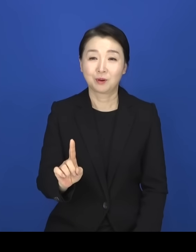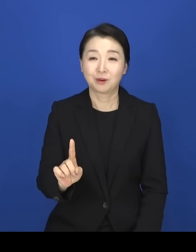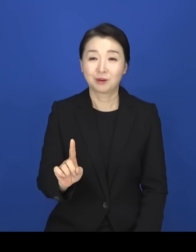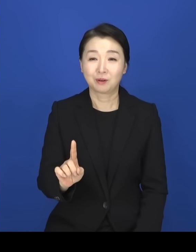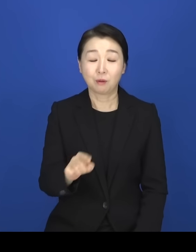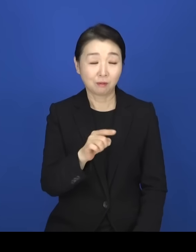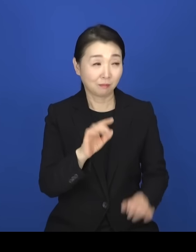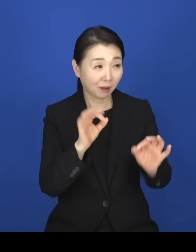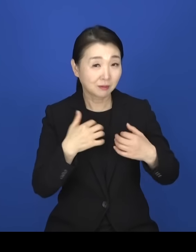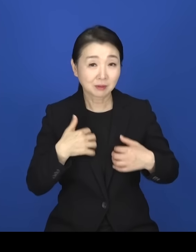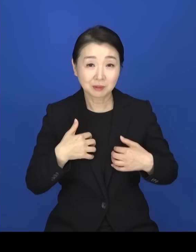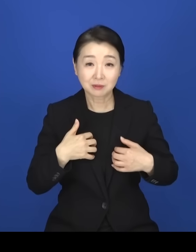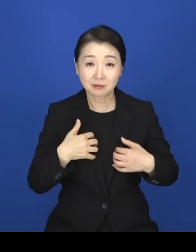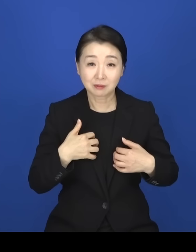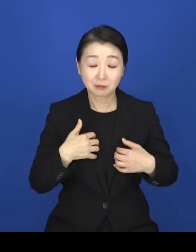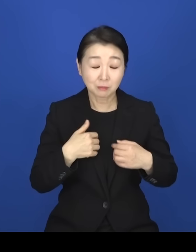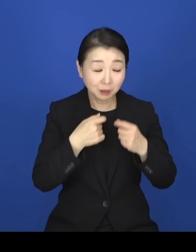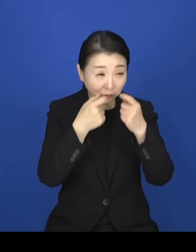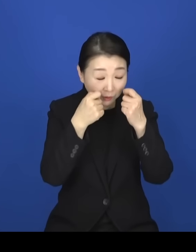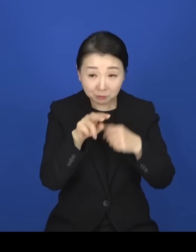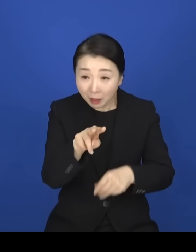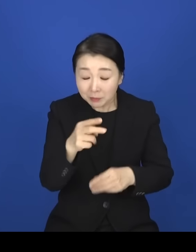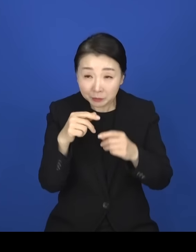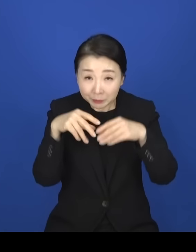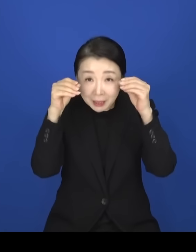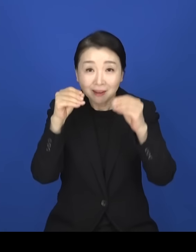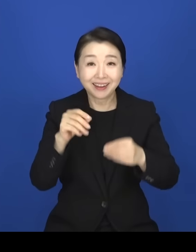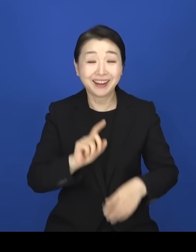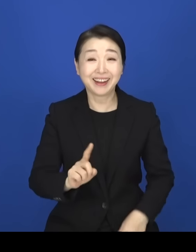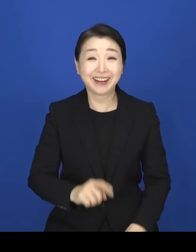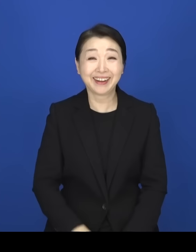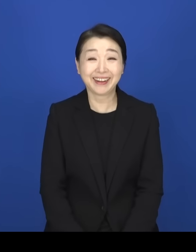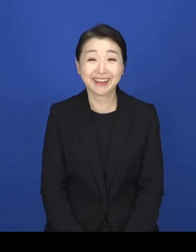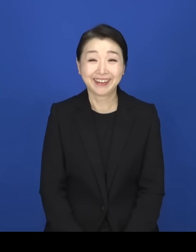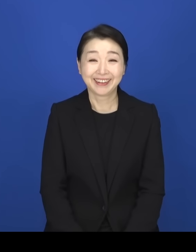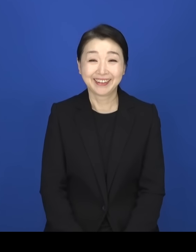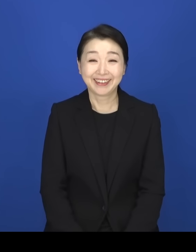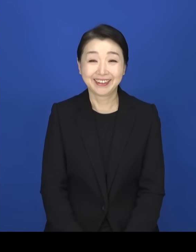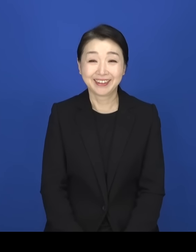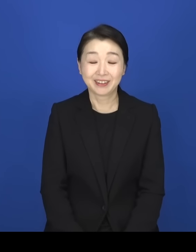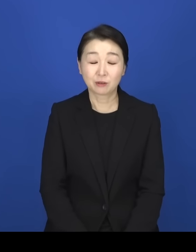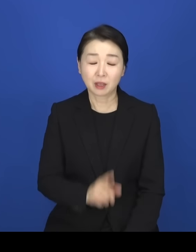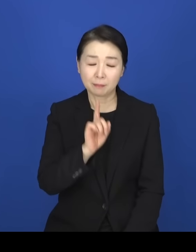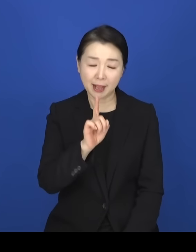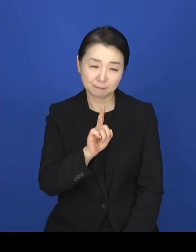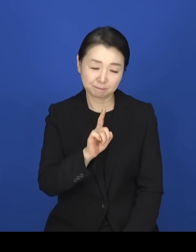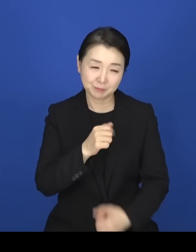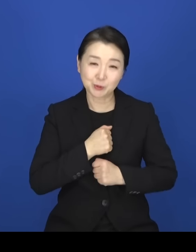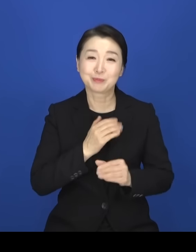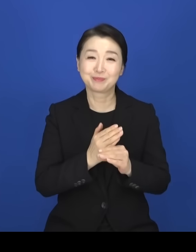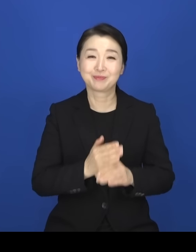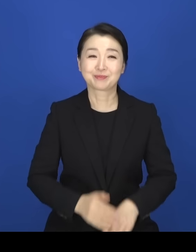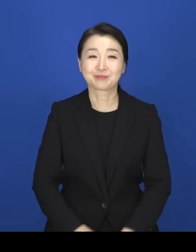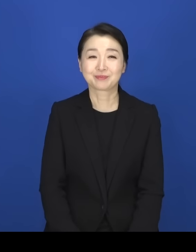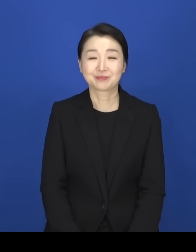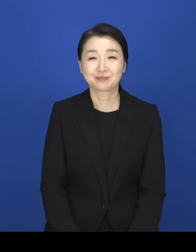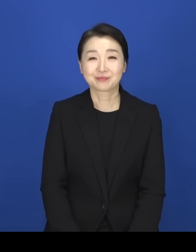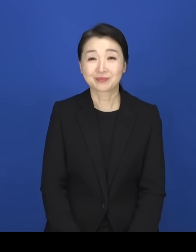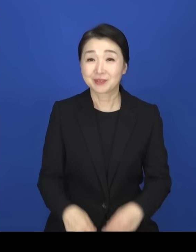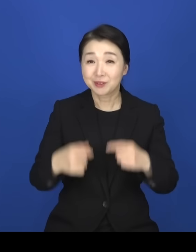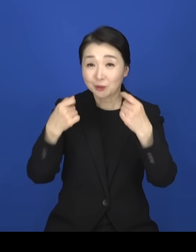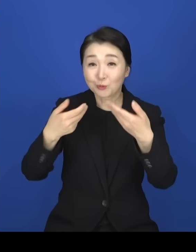저도 되게 재밌고 아니 저를 보면서 눈물이 촉촉해지다가 여기 딱 보면 눈이 쏙 들어가요. 눈물이. 오늘 말을 많이 아끼고 있습니다. 근데 눈물을